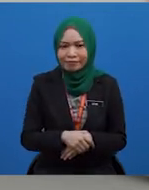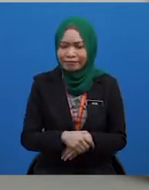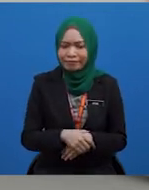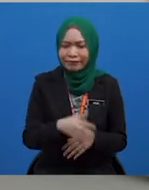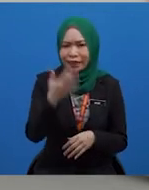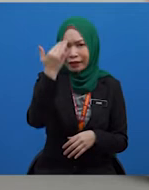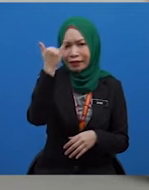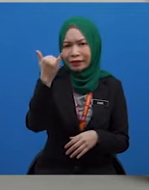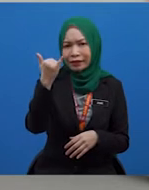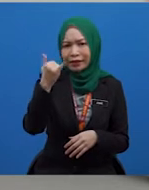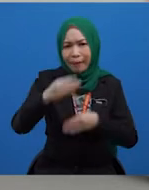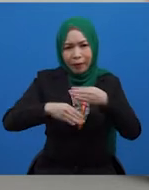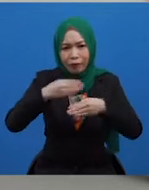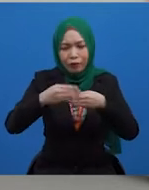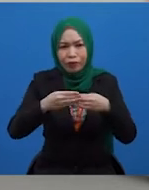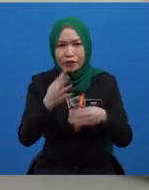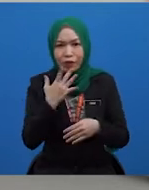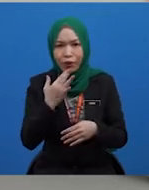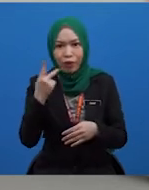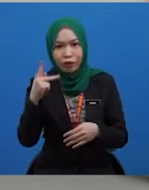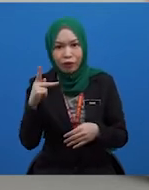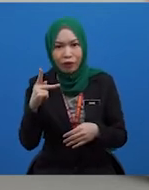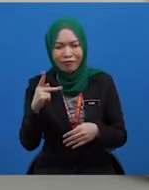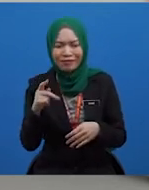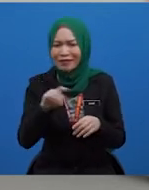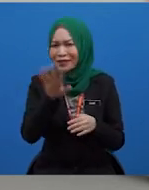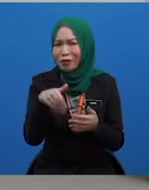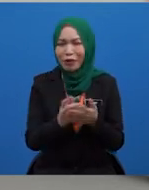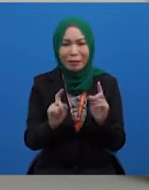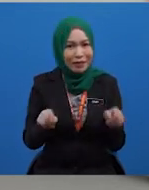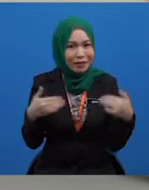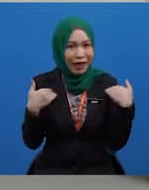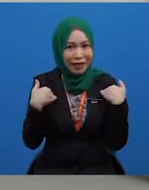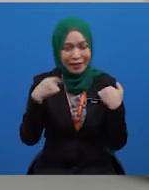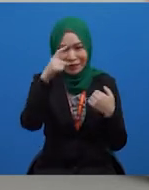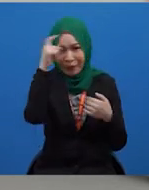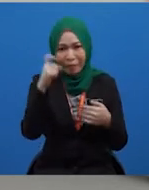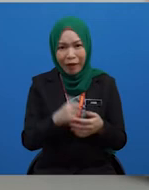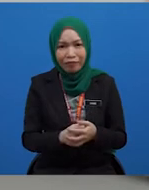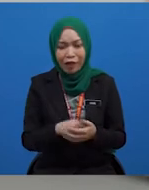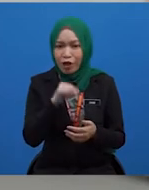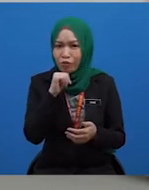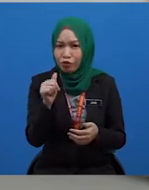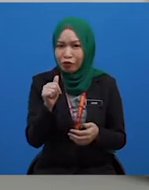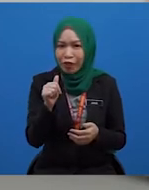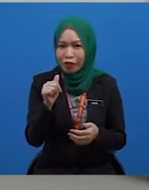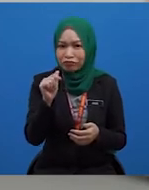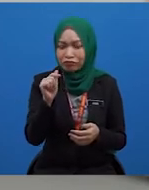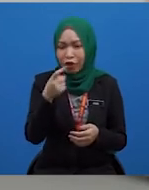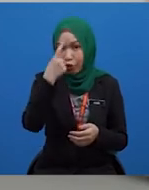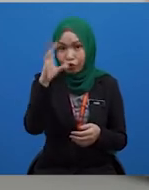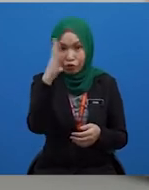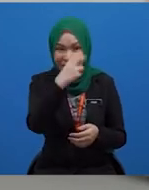ini berwarna kuning? Semuanya bersebab. Bukannya diletak sebagai